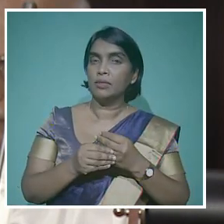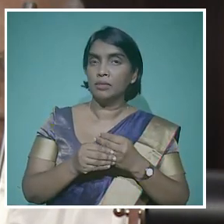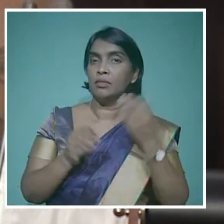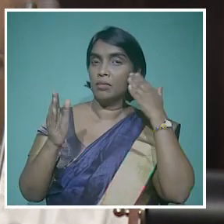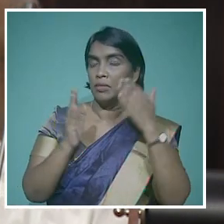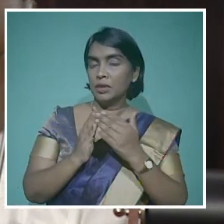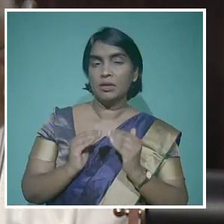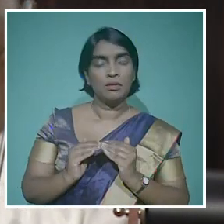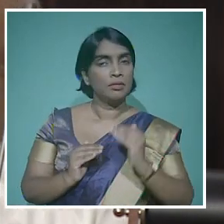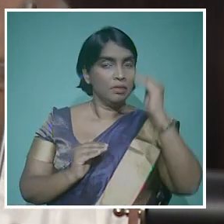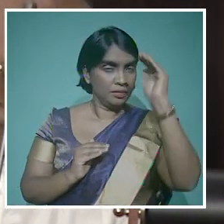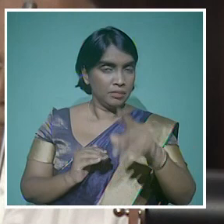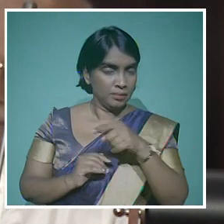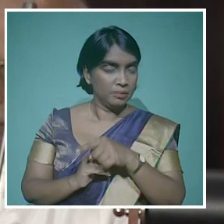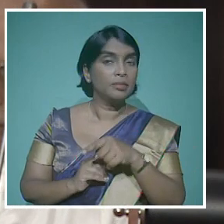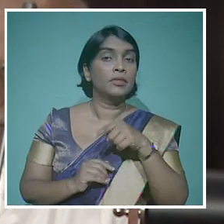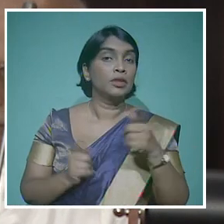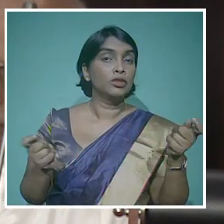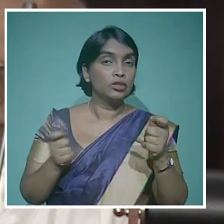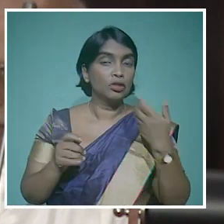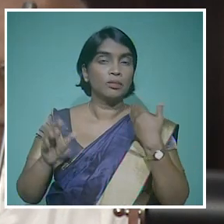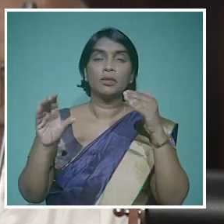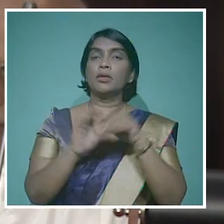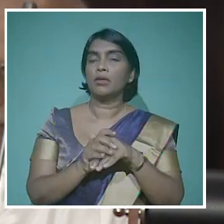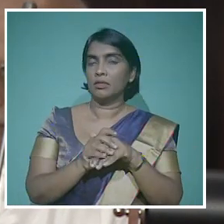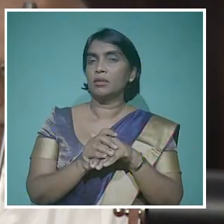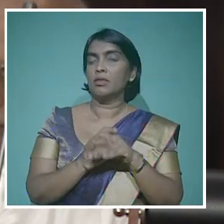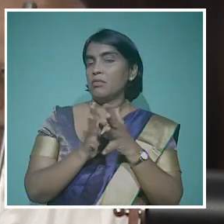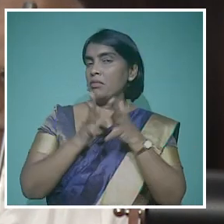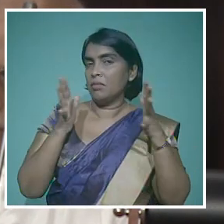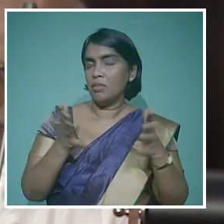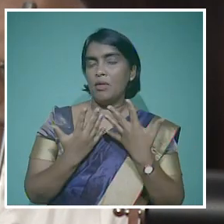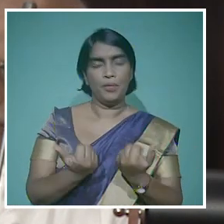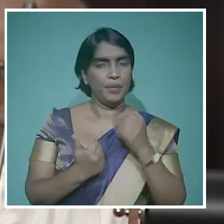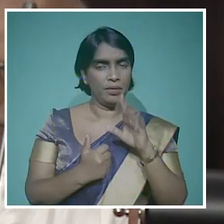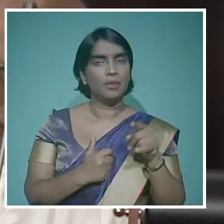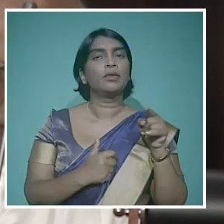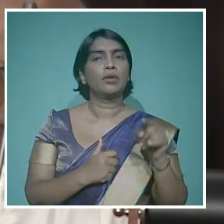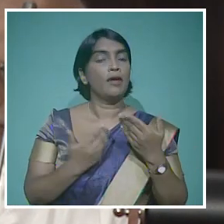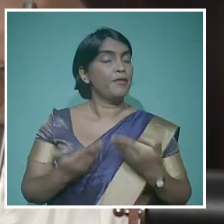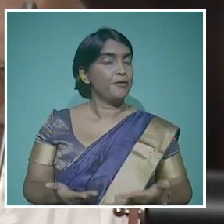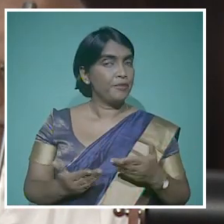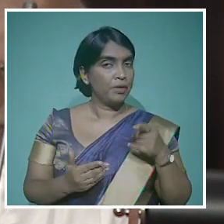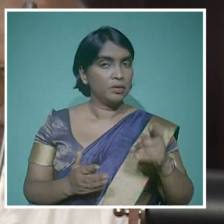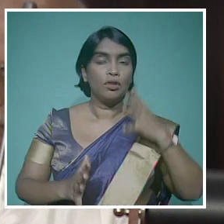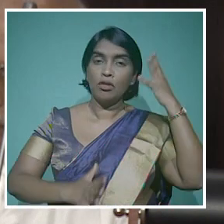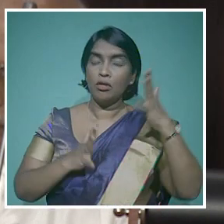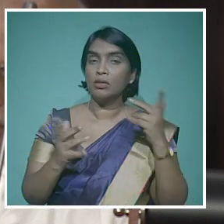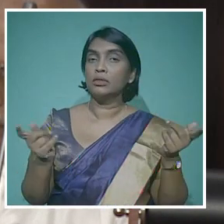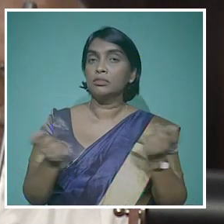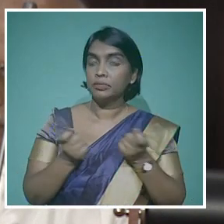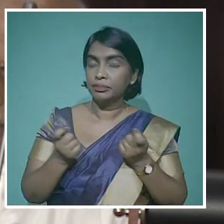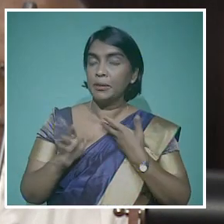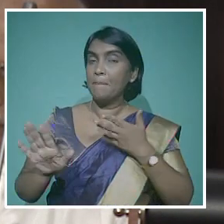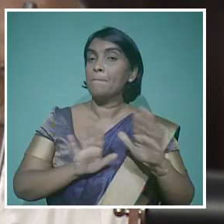ධාරිතාව වර්ධනය කරන අතරම වෙළඳපොළ ප්‍රවේශය පුළුල් කිරීම අත්‍යවශ්‍ය වෙනවා. වර්තමානයේදී ගෝලීය වෙළඳාම